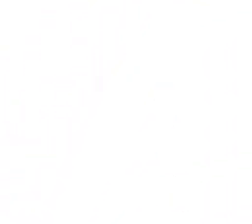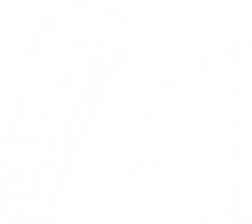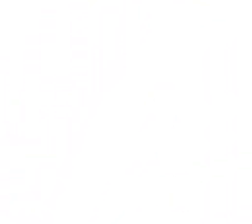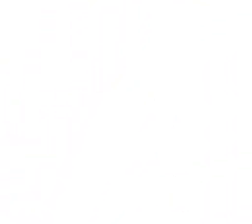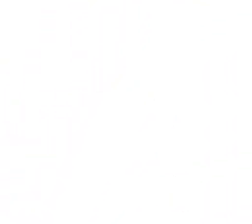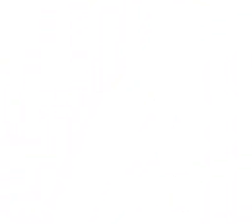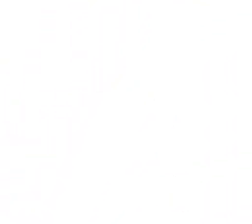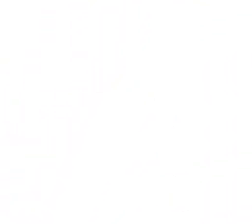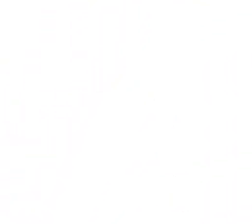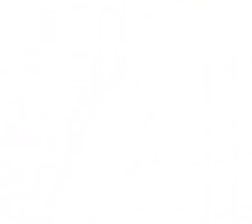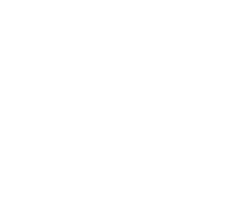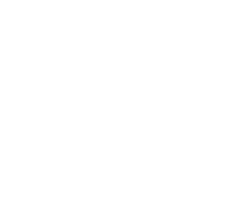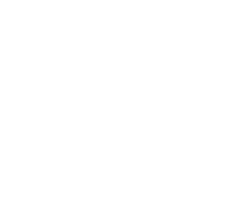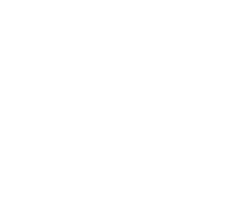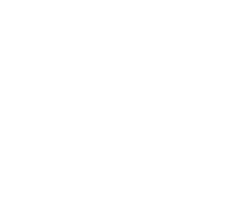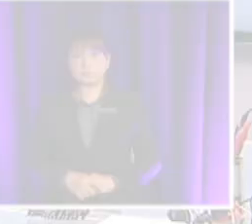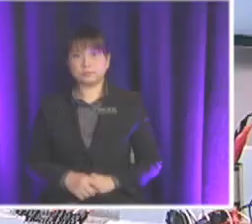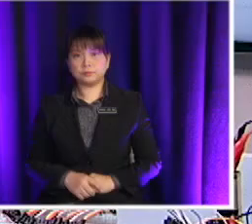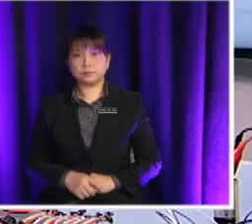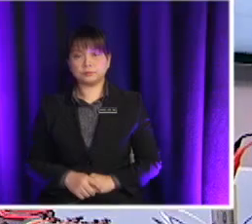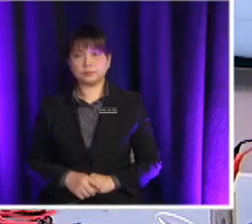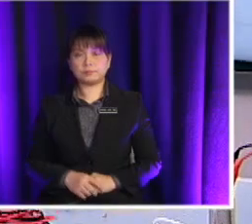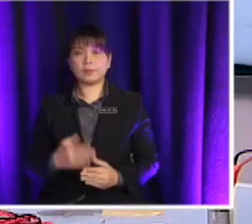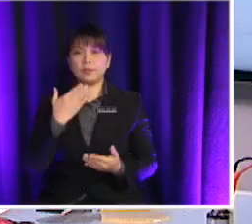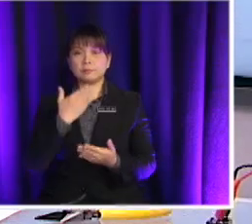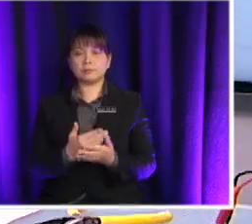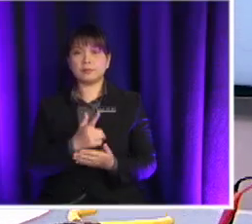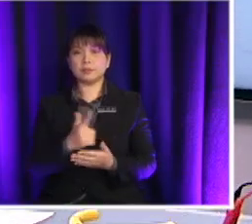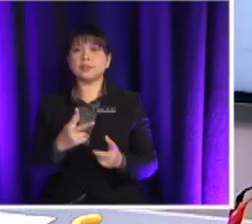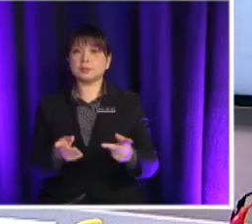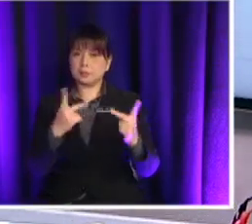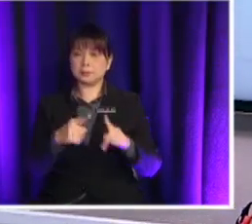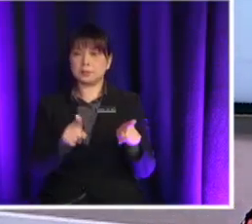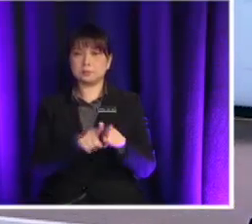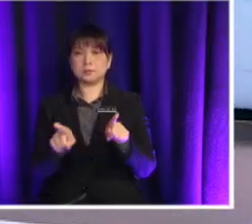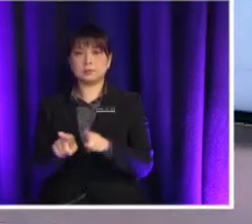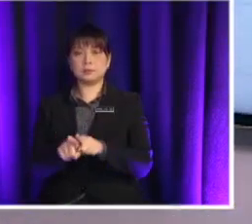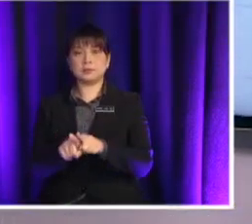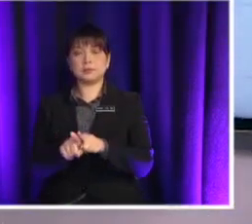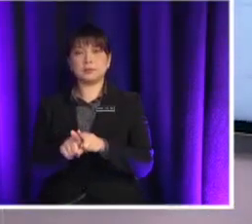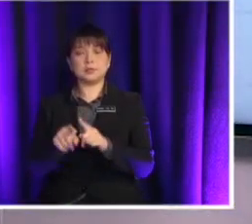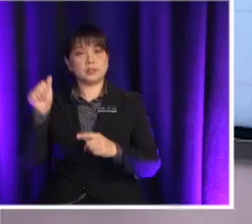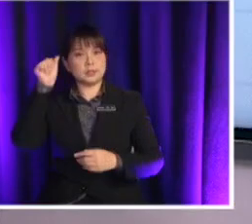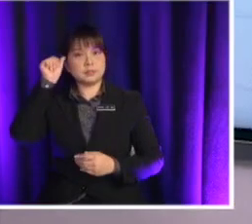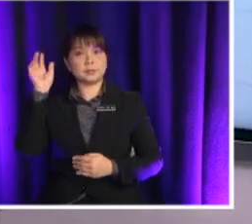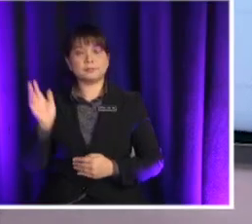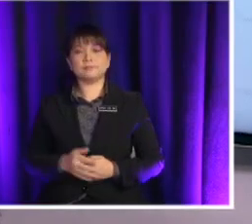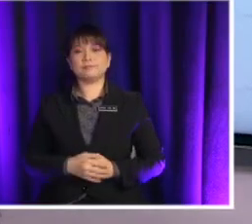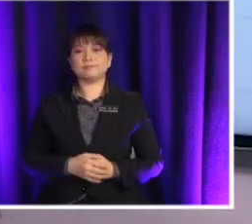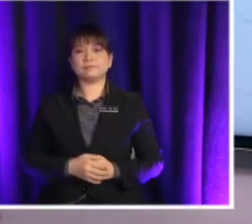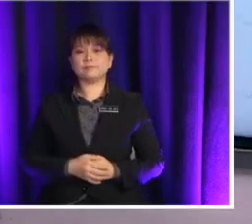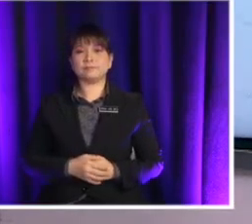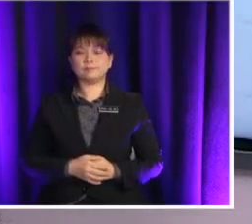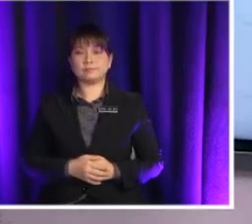Didik TV KPM. Baiklah, kembali bersama saya Ahmad Sufian Azman di Didik TV KPM. Pada hari ini dalam